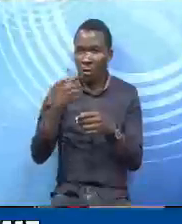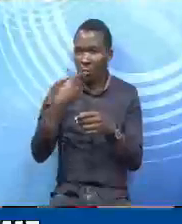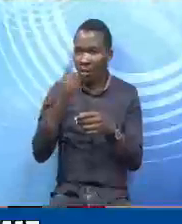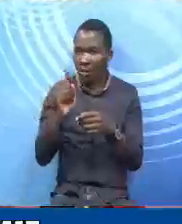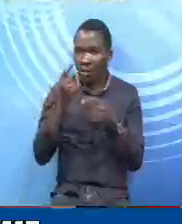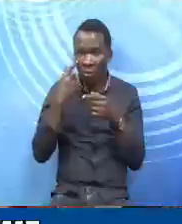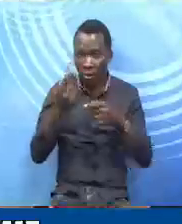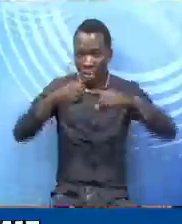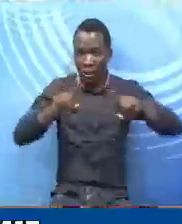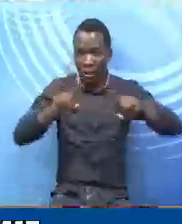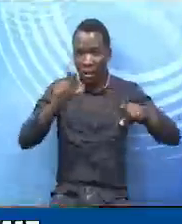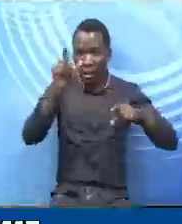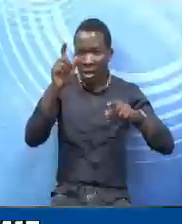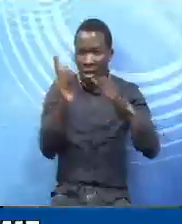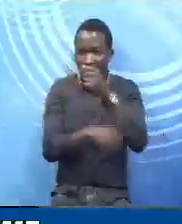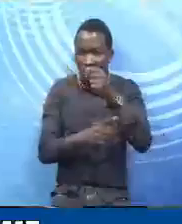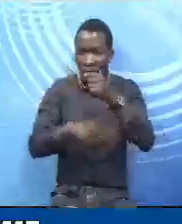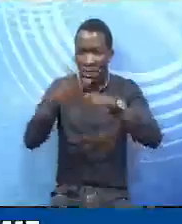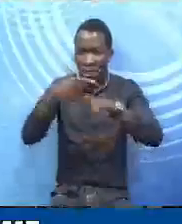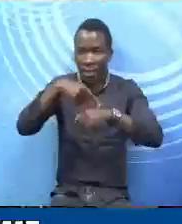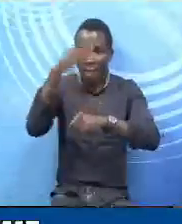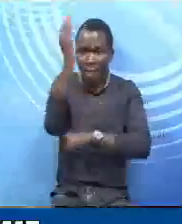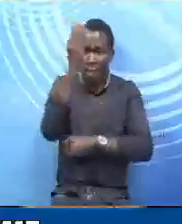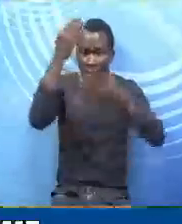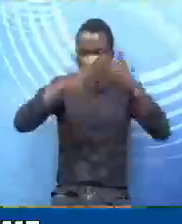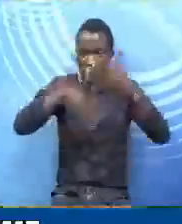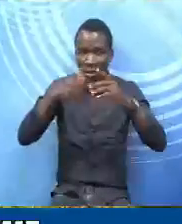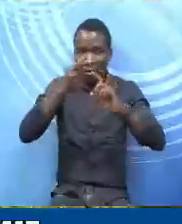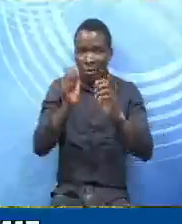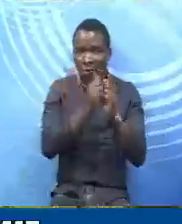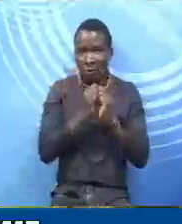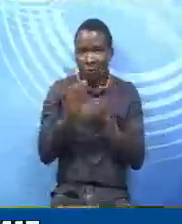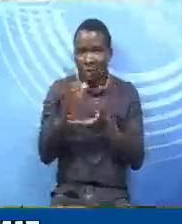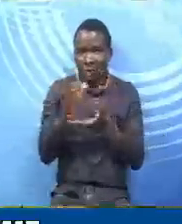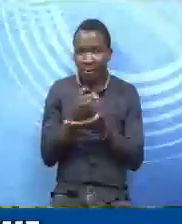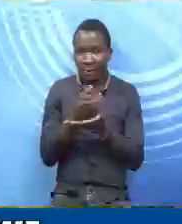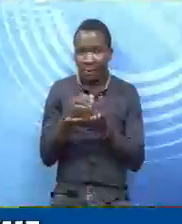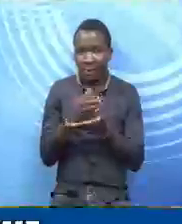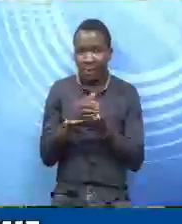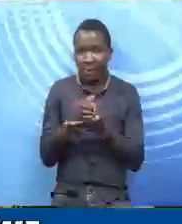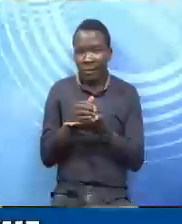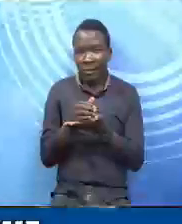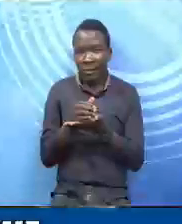ko uwamukubise ahagana muri izi saa sita z'ijoro bari baturukanye mu kabari. Wakubitiwe hehe?